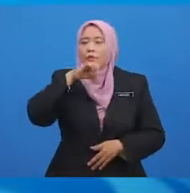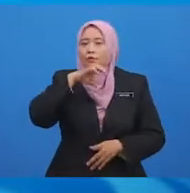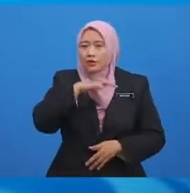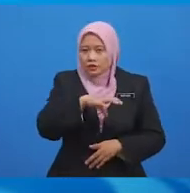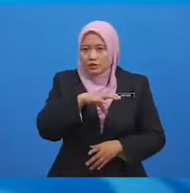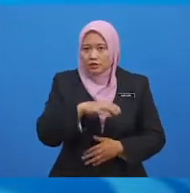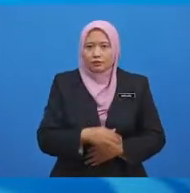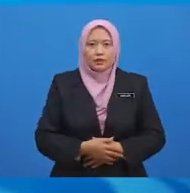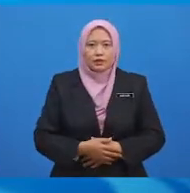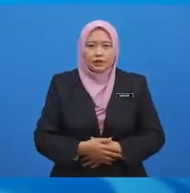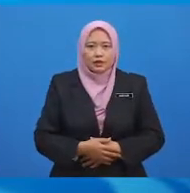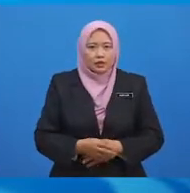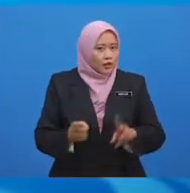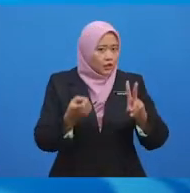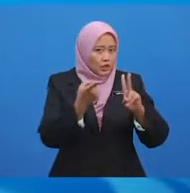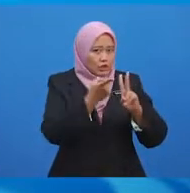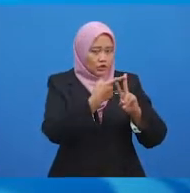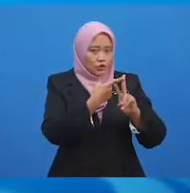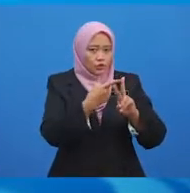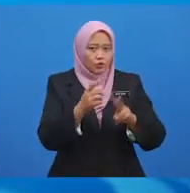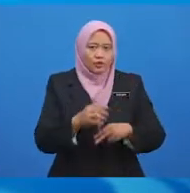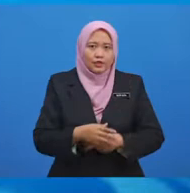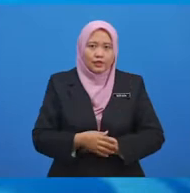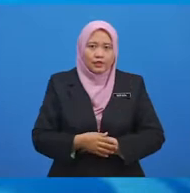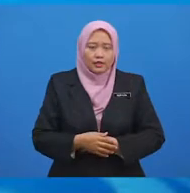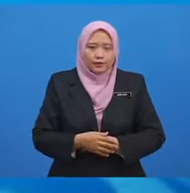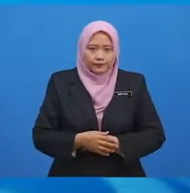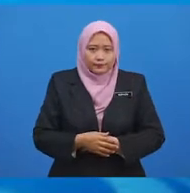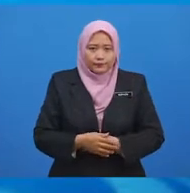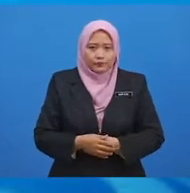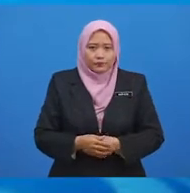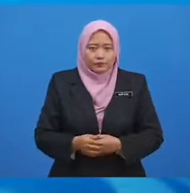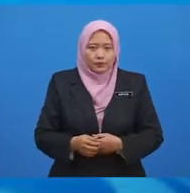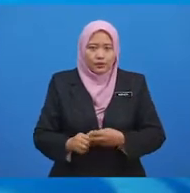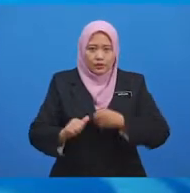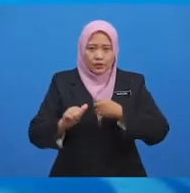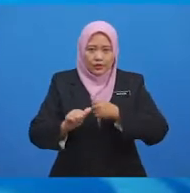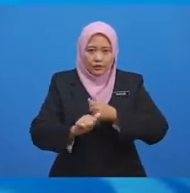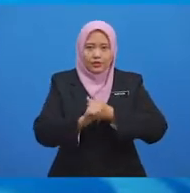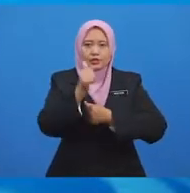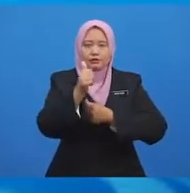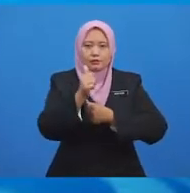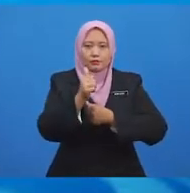pencemaran, yang kedua, ancaman hidupan laut.